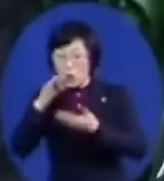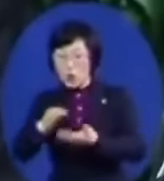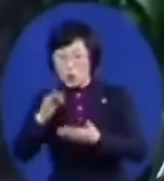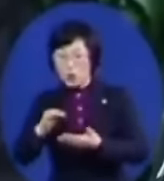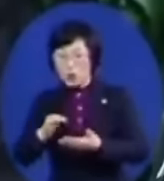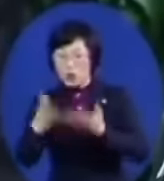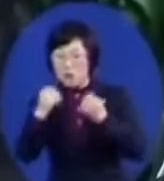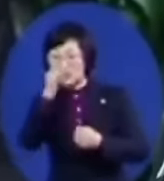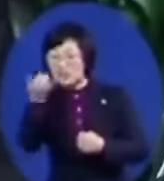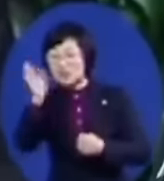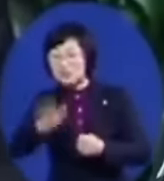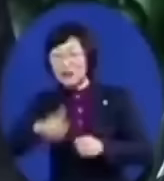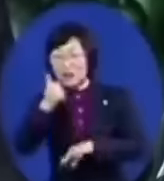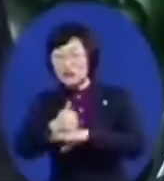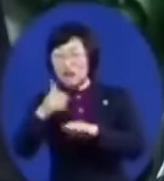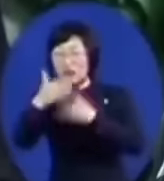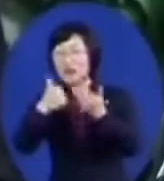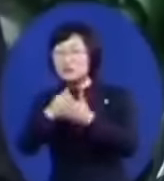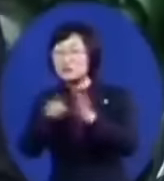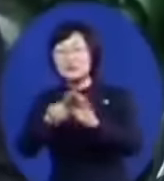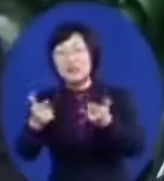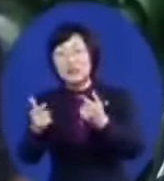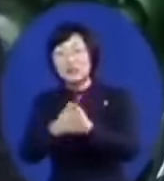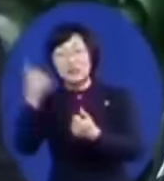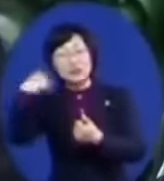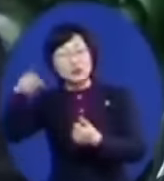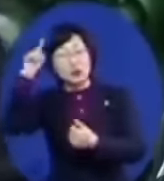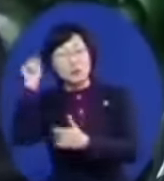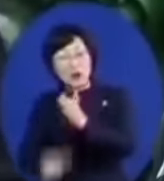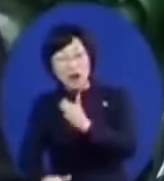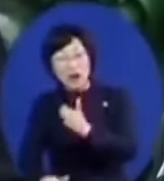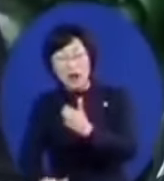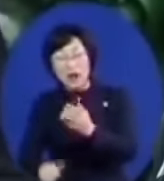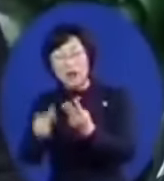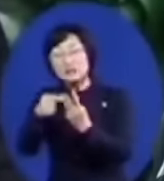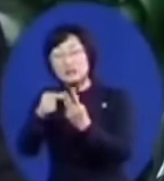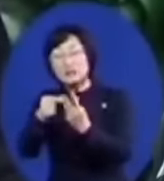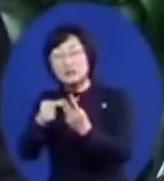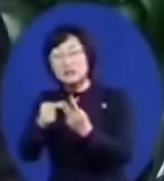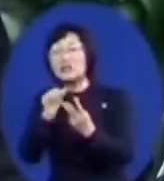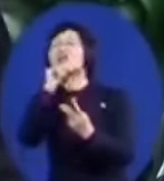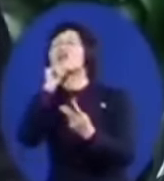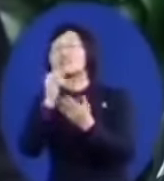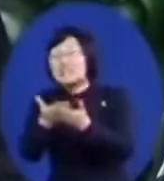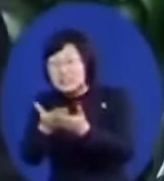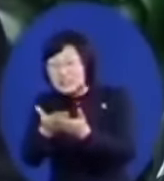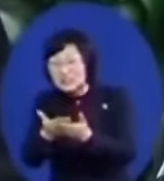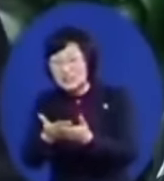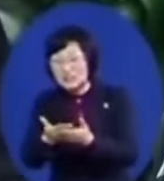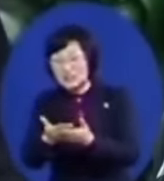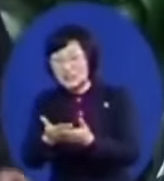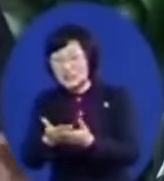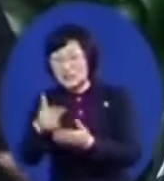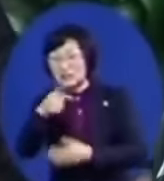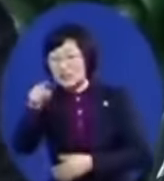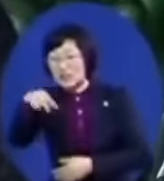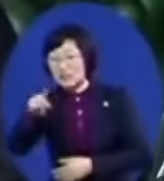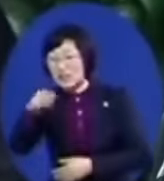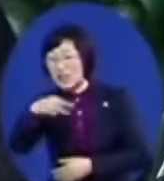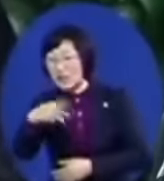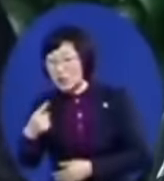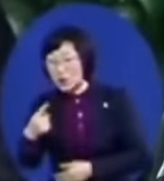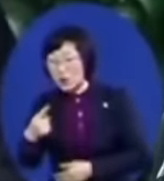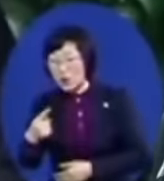하나님을 믿지 않아서 지옥으로 내려갔고 거지 나사로는 거지가 되어야 훌륭한 신앙생활을 한다고 신앙은